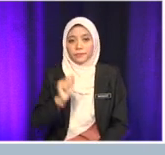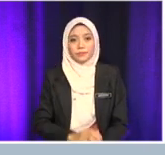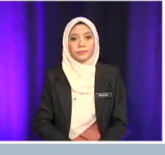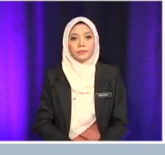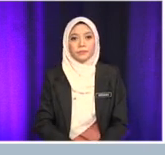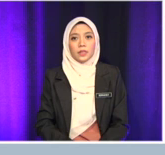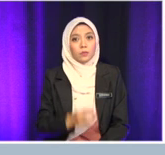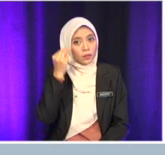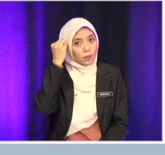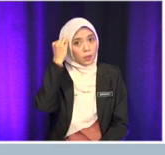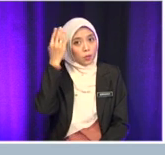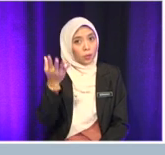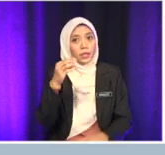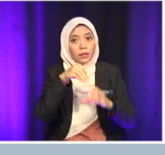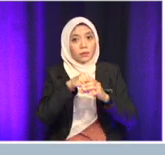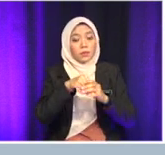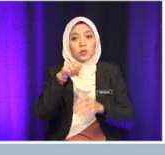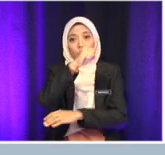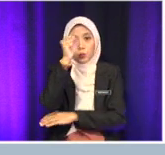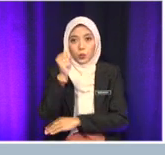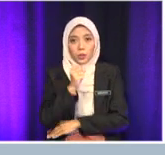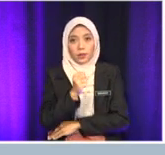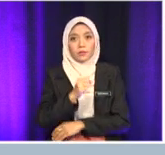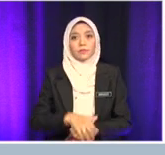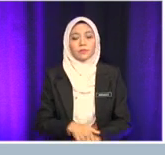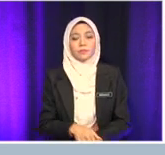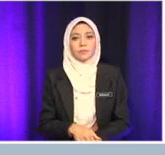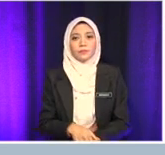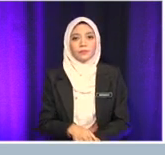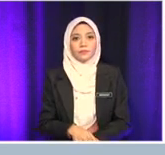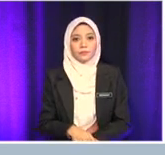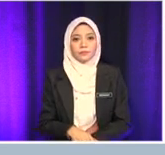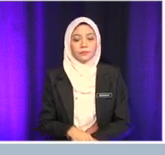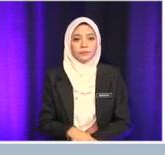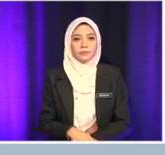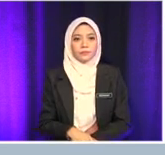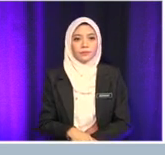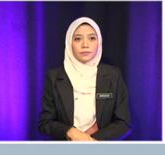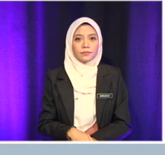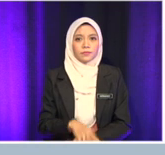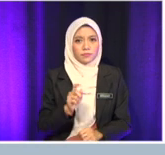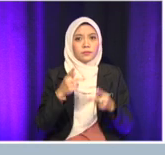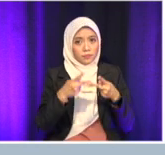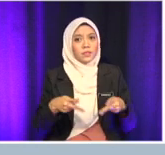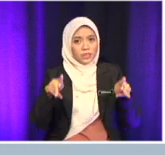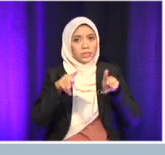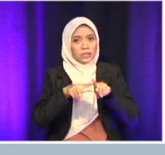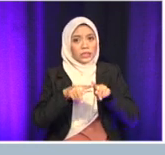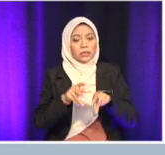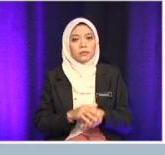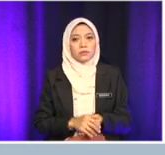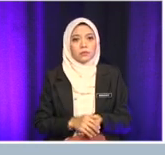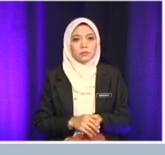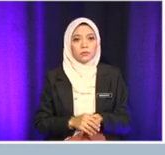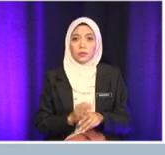abcde adalah objek maka yang itu paling penting sekali Jika kita terbalik